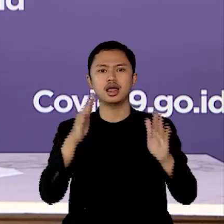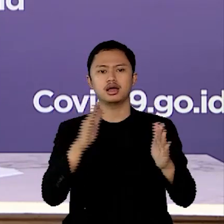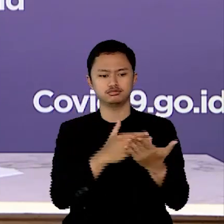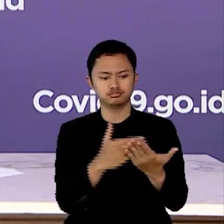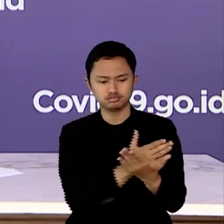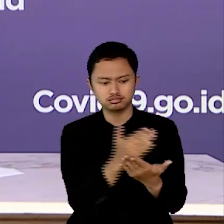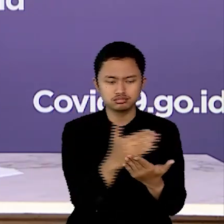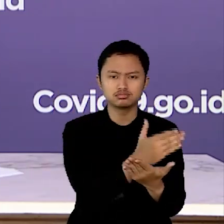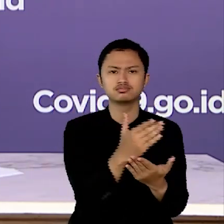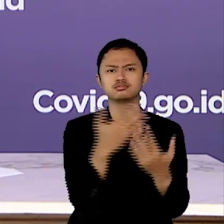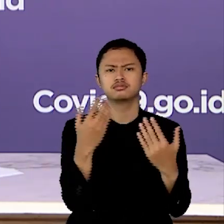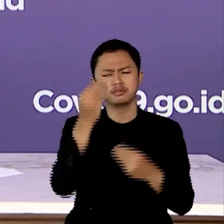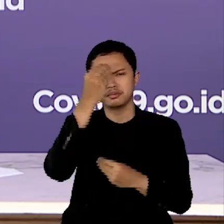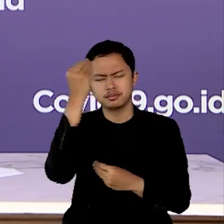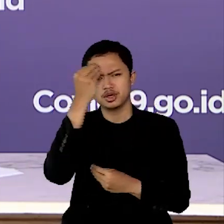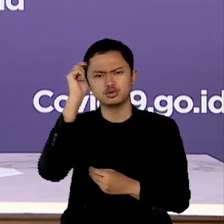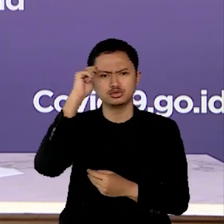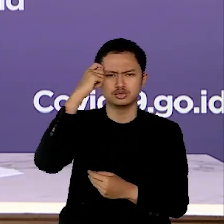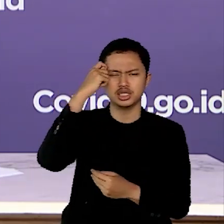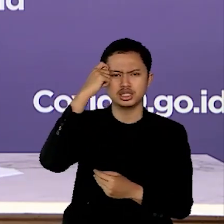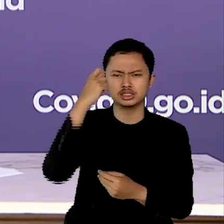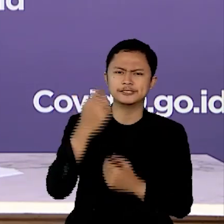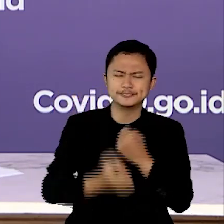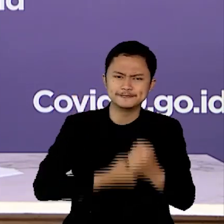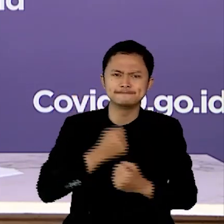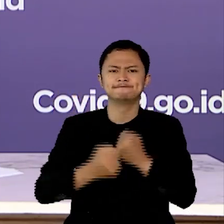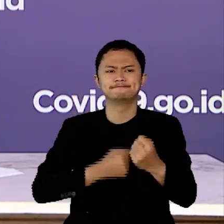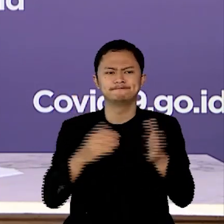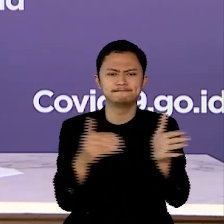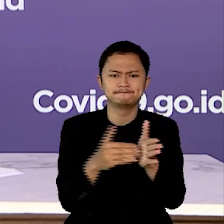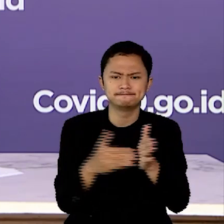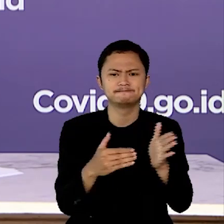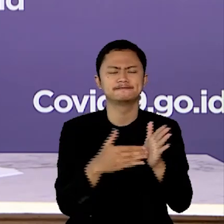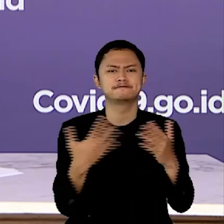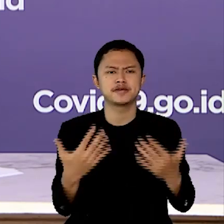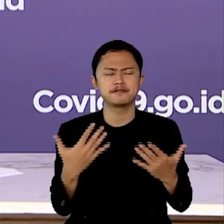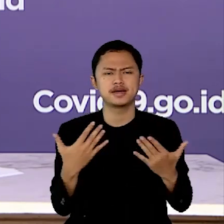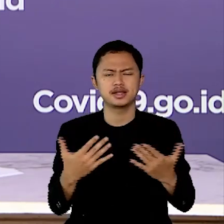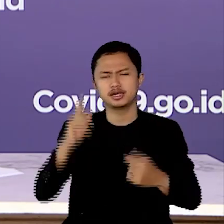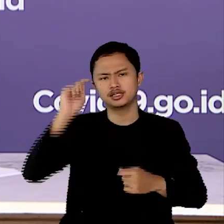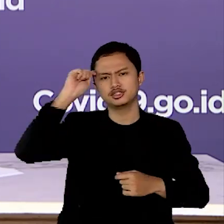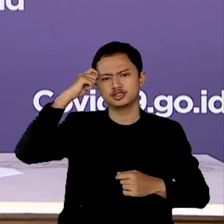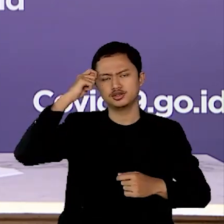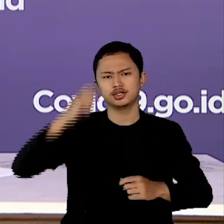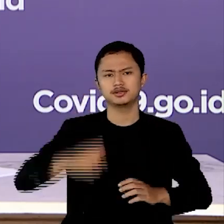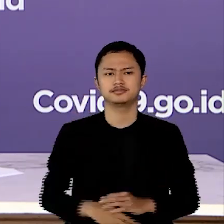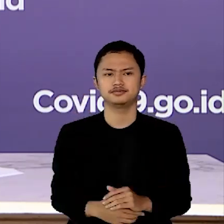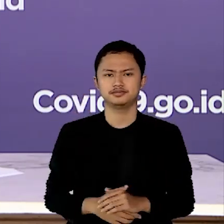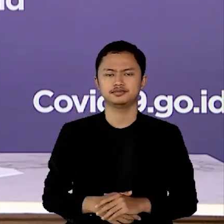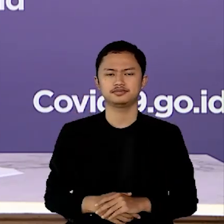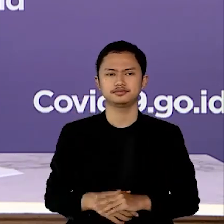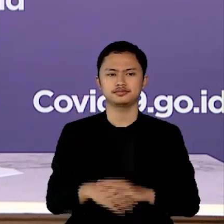alat navigasi sehingga akan mempersulit dan menghambat upaya penanganan pandemic of 19 secara efektif